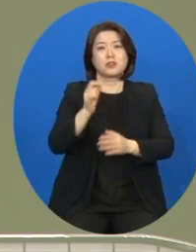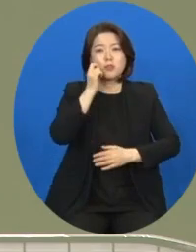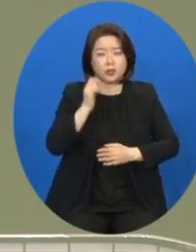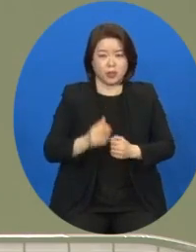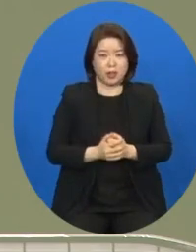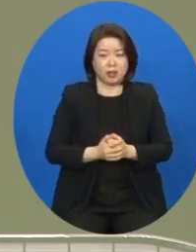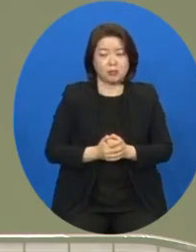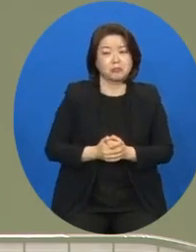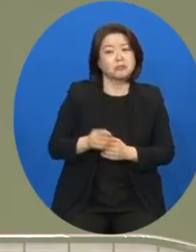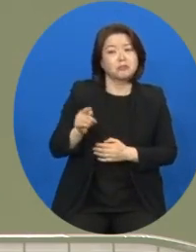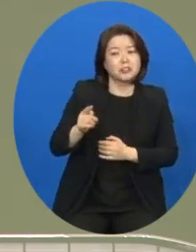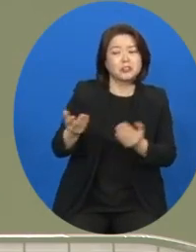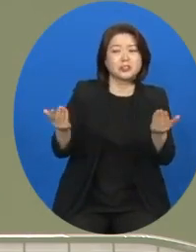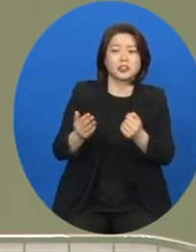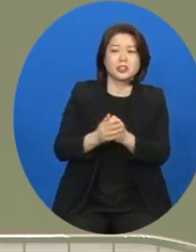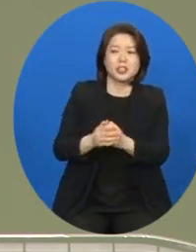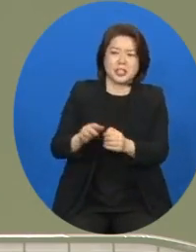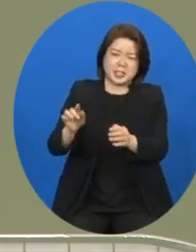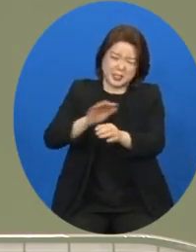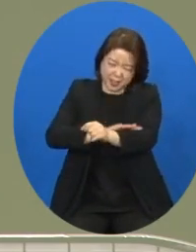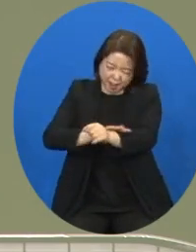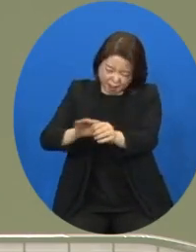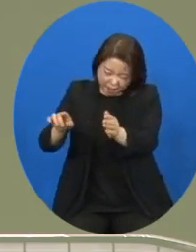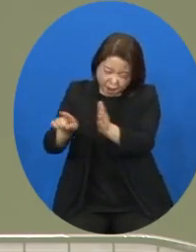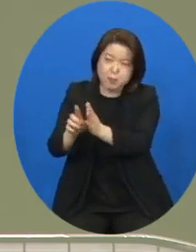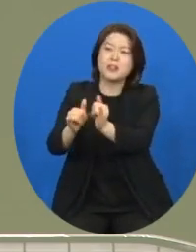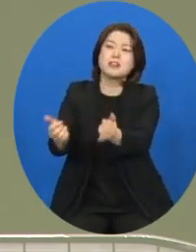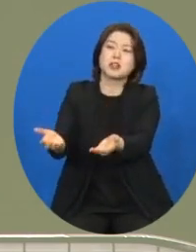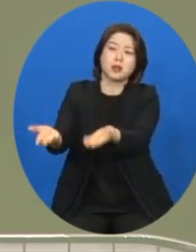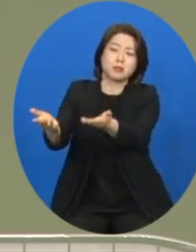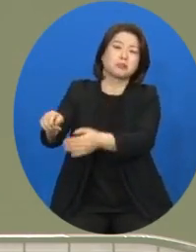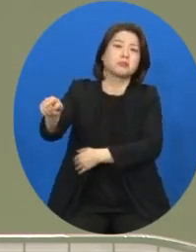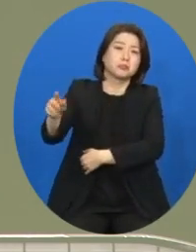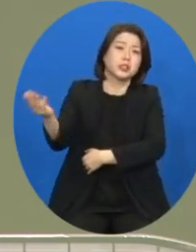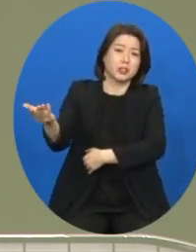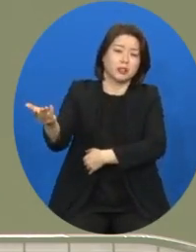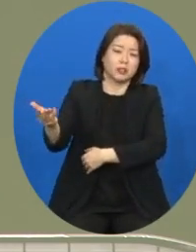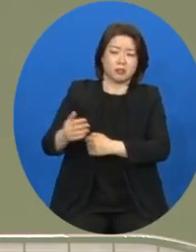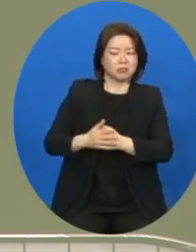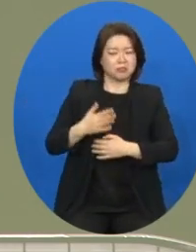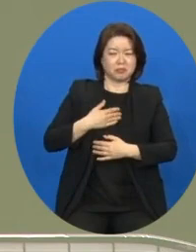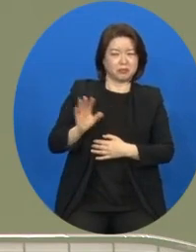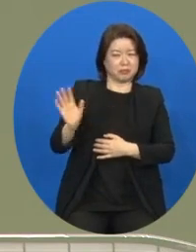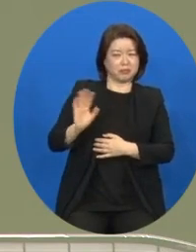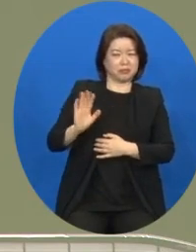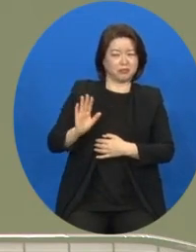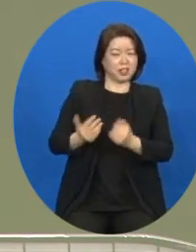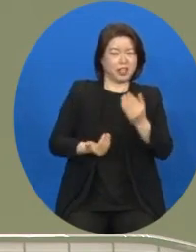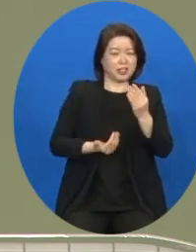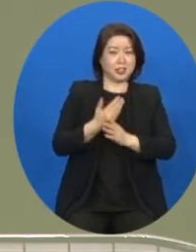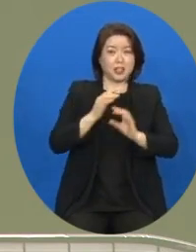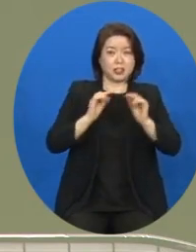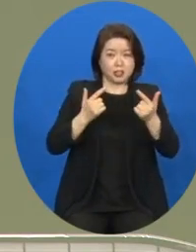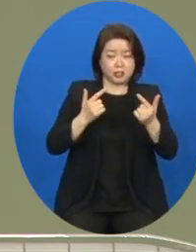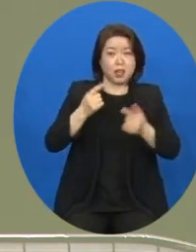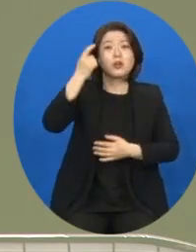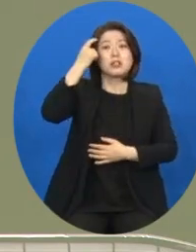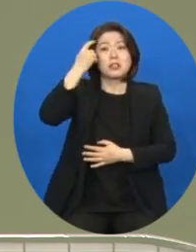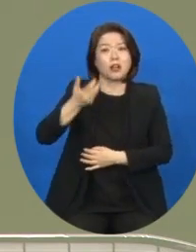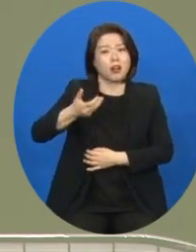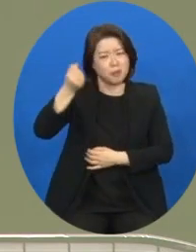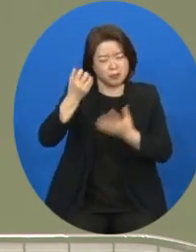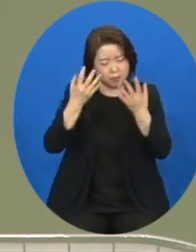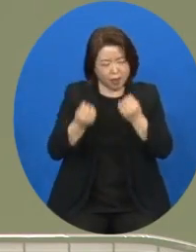어떤 사람에게 일어날 일이겠지. 아유, 나에게 그런 일이 일어날까? 그런 생각을 하시는 것 같아요.